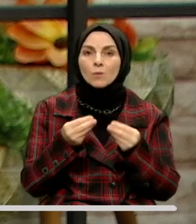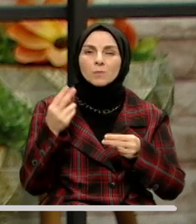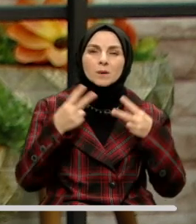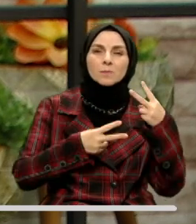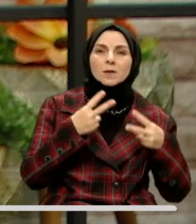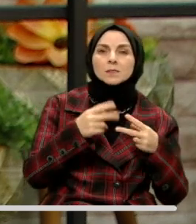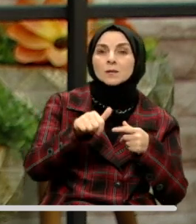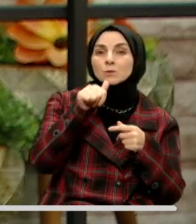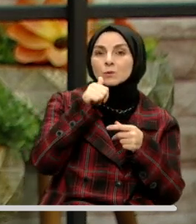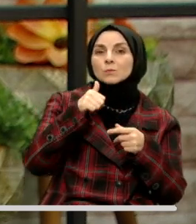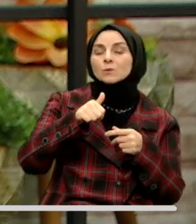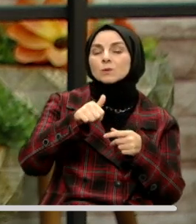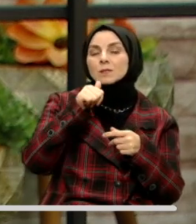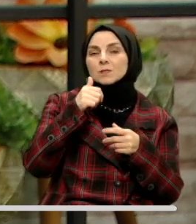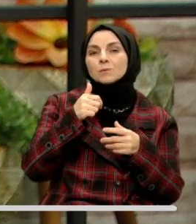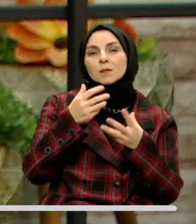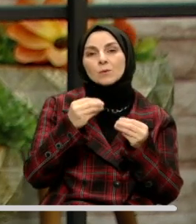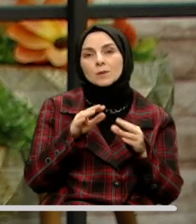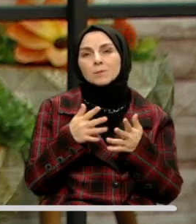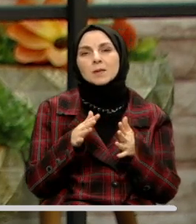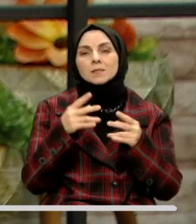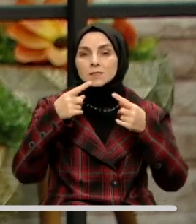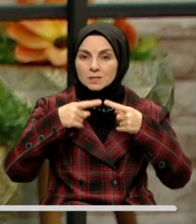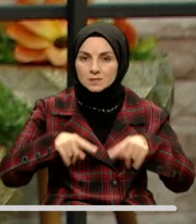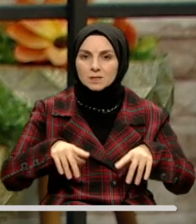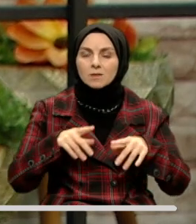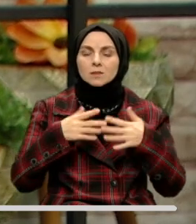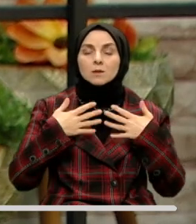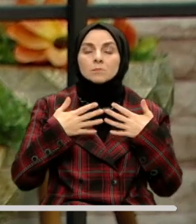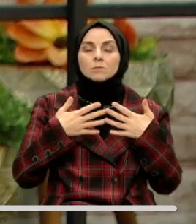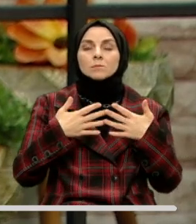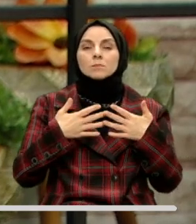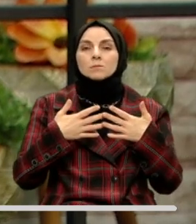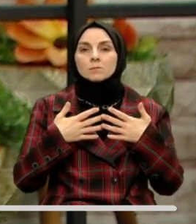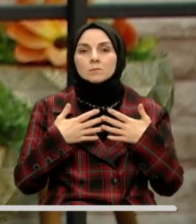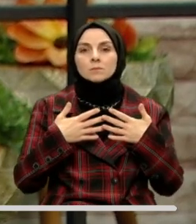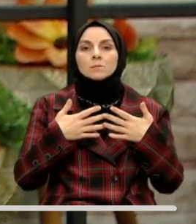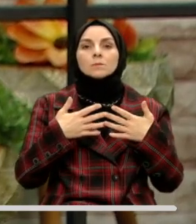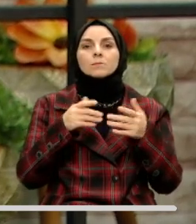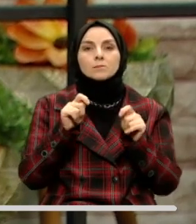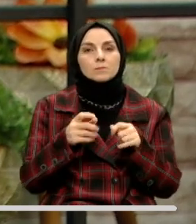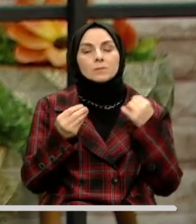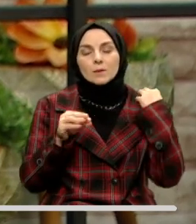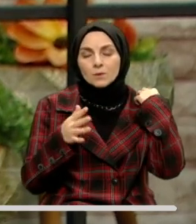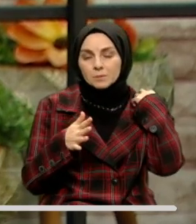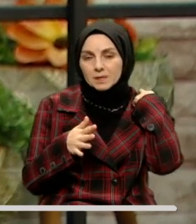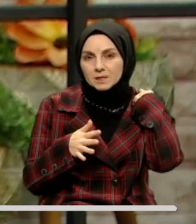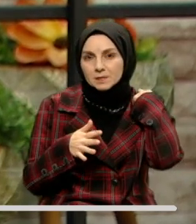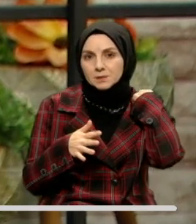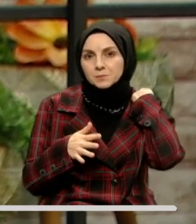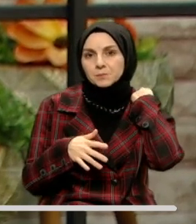suyumuzu içebiliriz. Derin nefes alma teknikleri çocuğa çok iyi gelir. Gözlerimiz yorulur. Şöyle bir palming